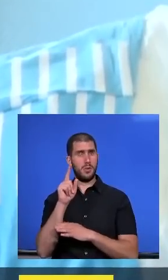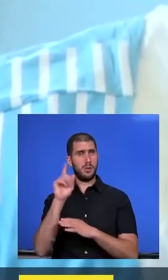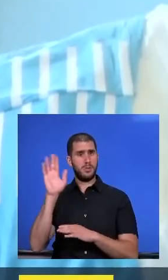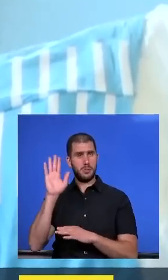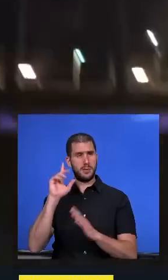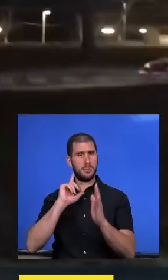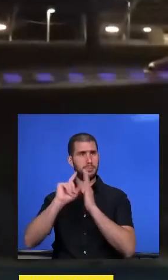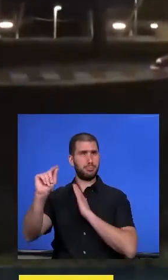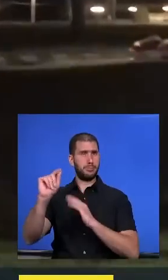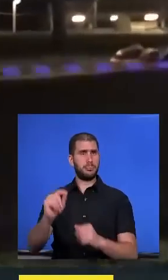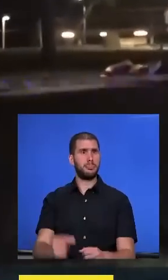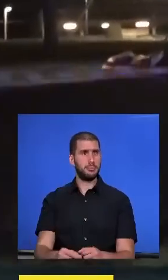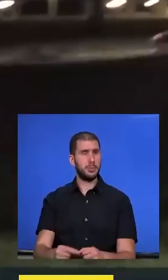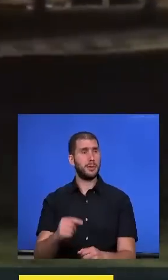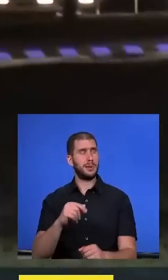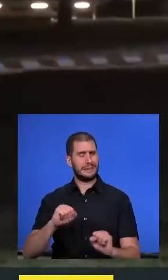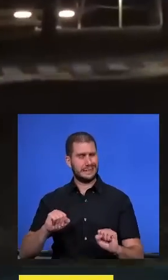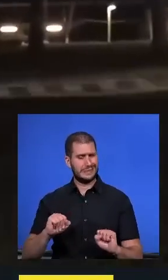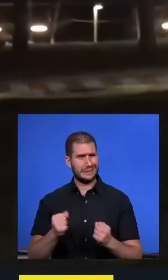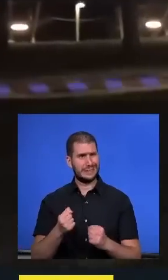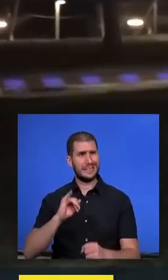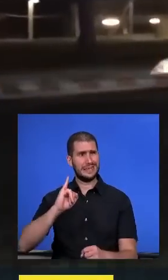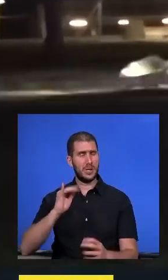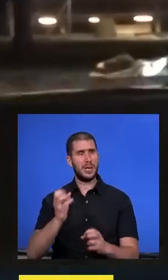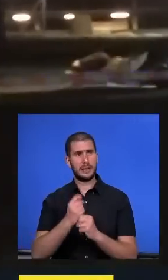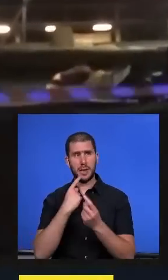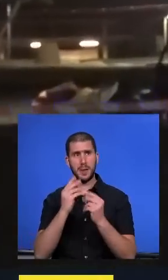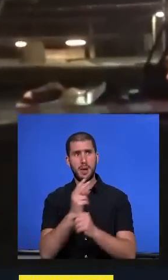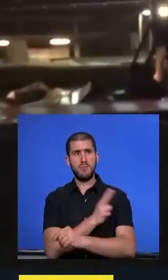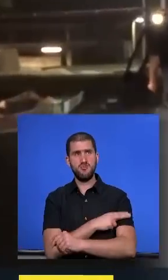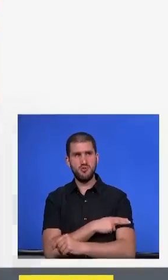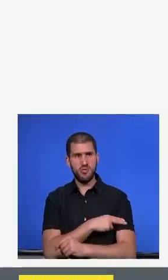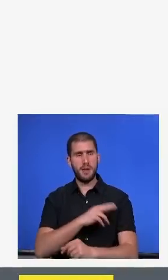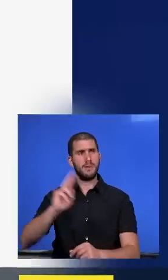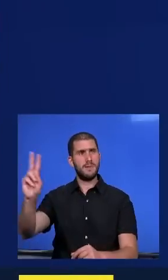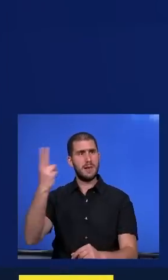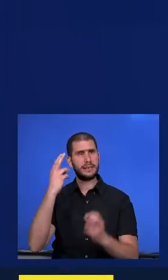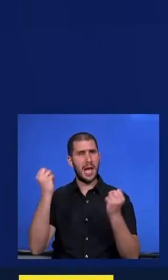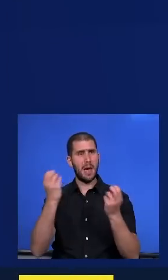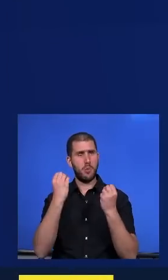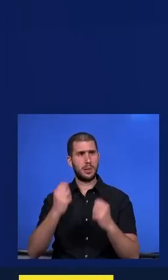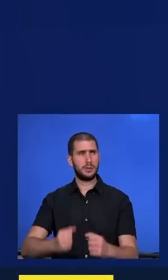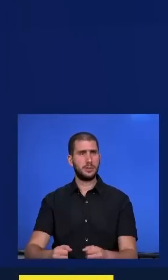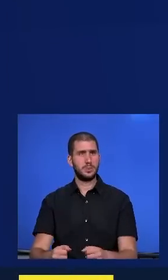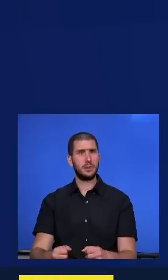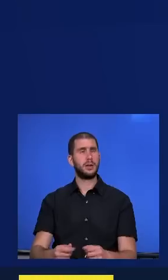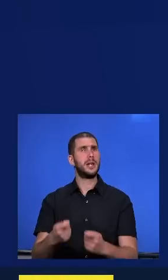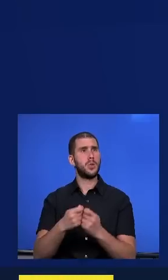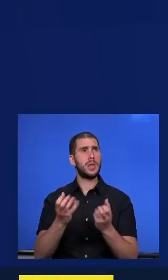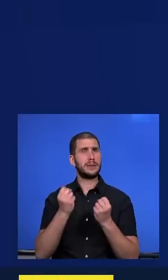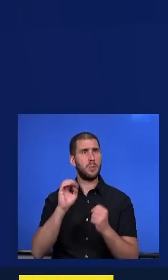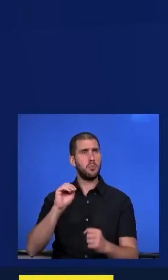וממשיך לנסוע. בשארית כוחותיו, ירון מצליח לשוחח עם המשטרה ולהזיק אמבולנס. יכול לתלה מוטי?